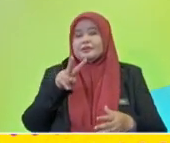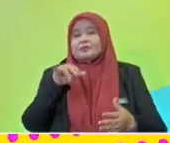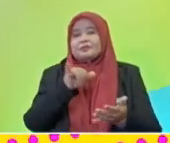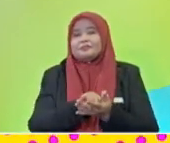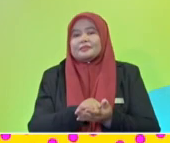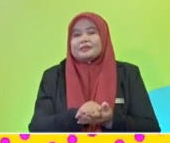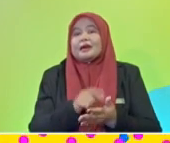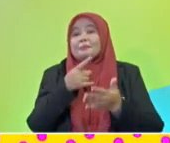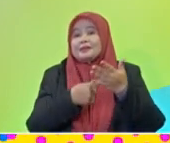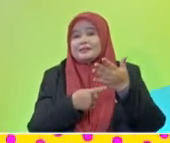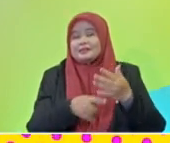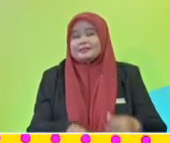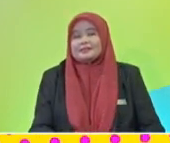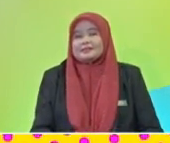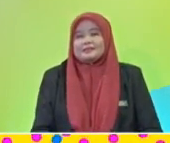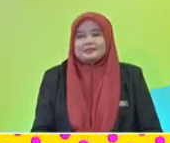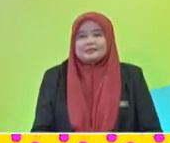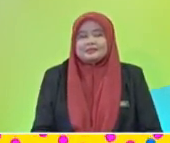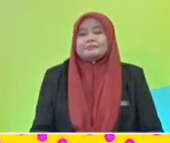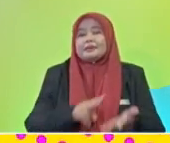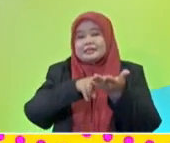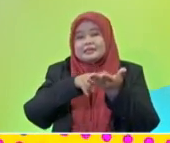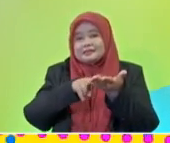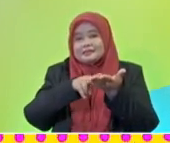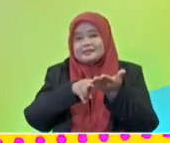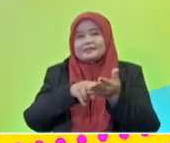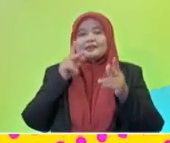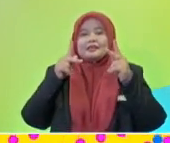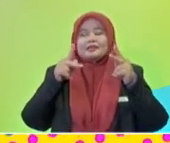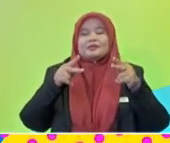Hasanah silakan Silakan baca kata